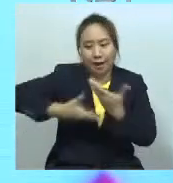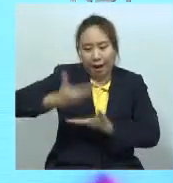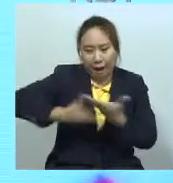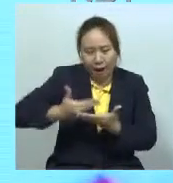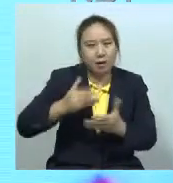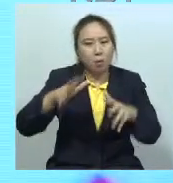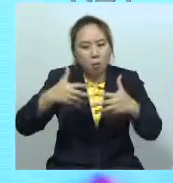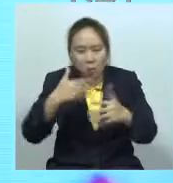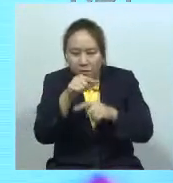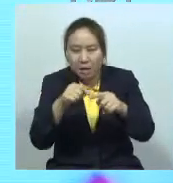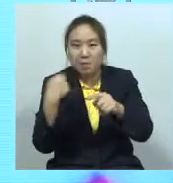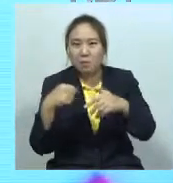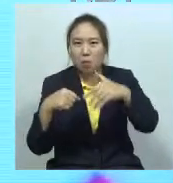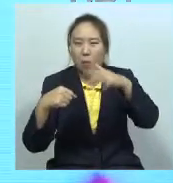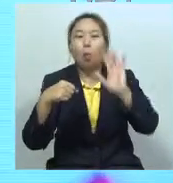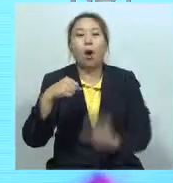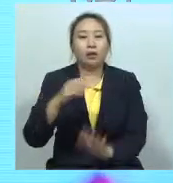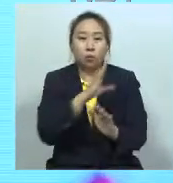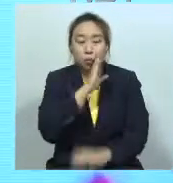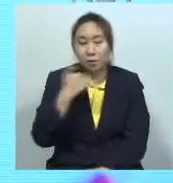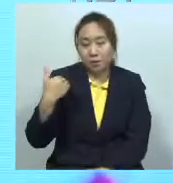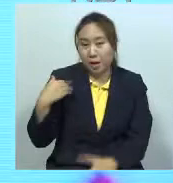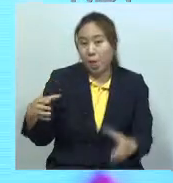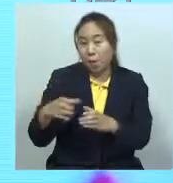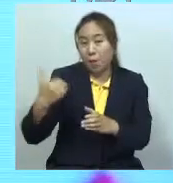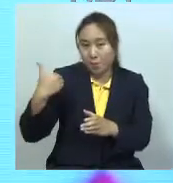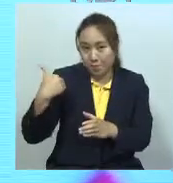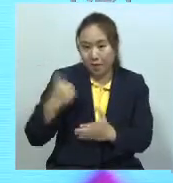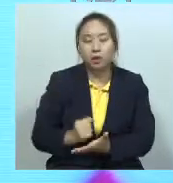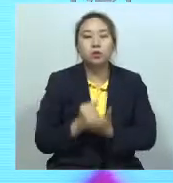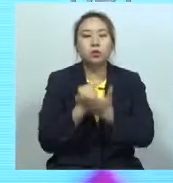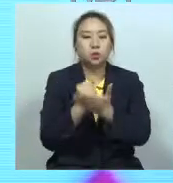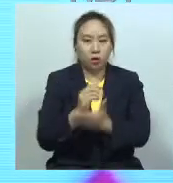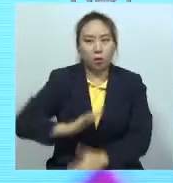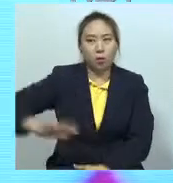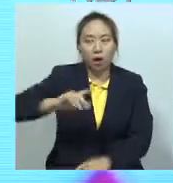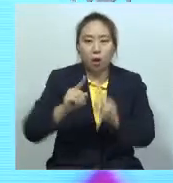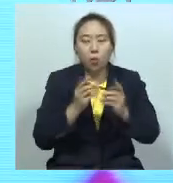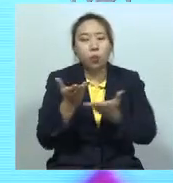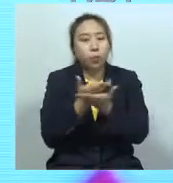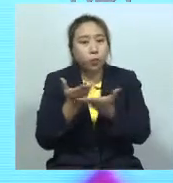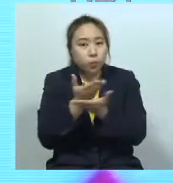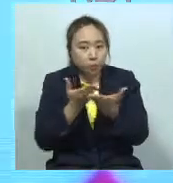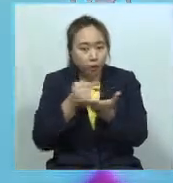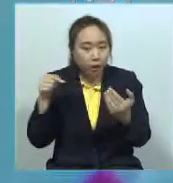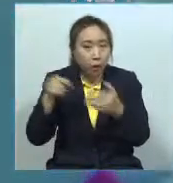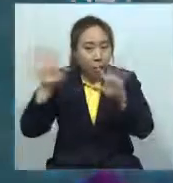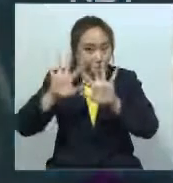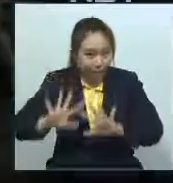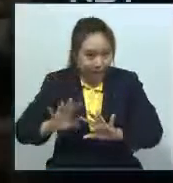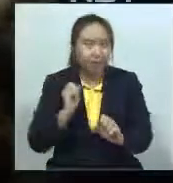นะครับเพราะนั้นถ้าเรามีอาเซียนของเราออกมามันก็ทำให้เราสามารถที่จะเจรจาพูดคุยเข้าในนามของอาเซียนได้มากม